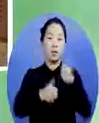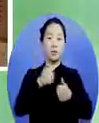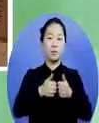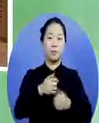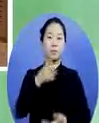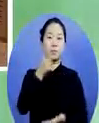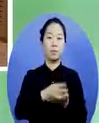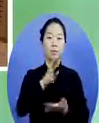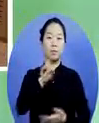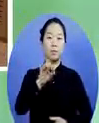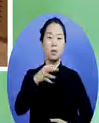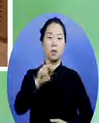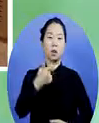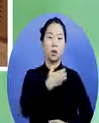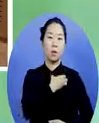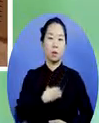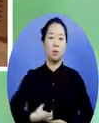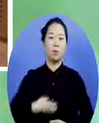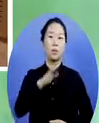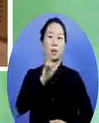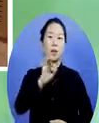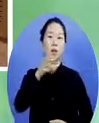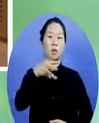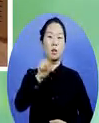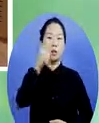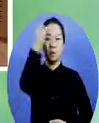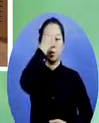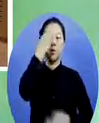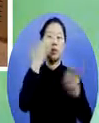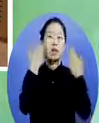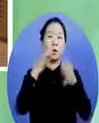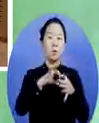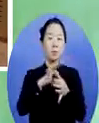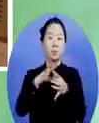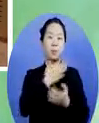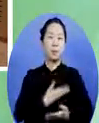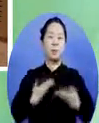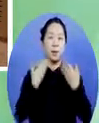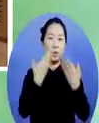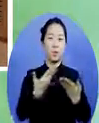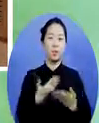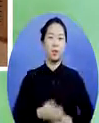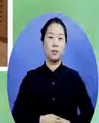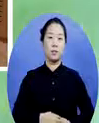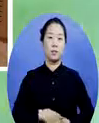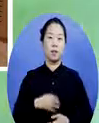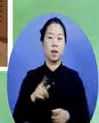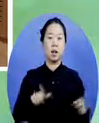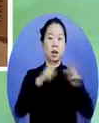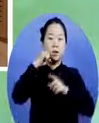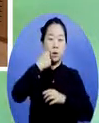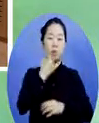천안시 병천면 사무소가 27일 병천 고등학교와 연계해 이미용 봉사활동을 펼쳤습니다 저소득층